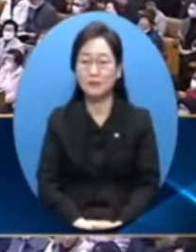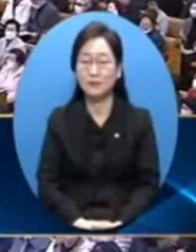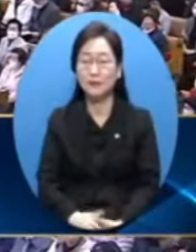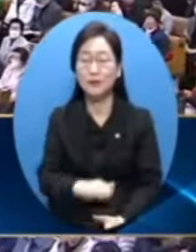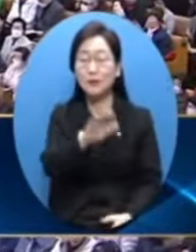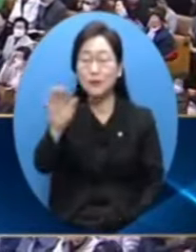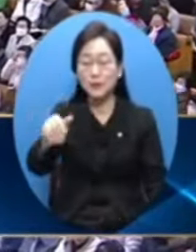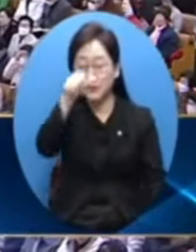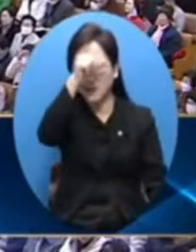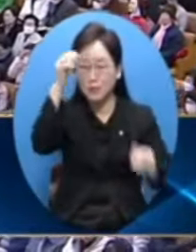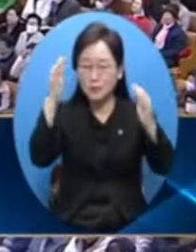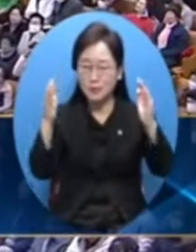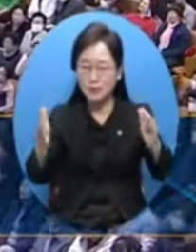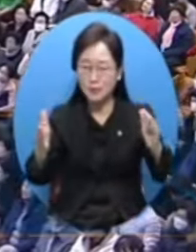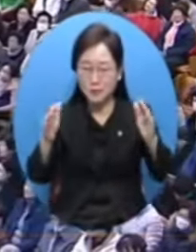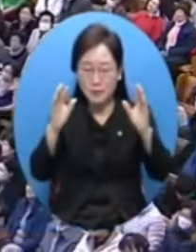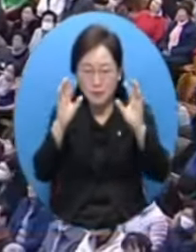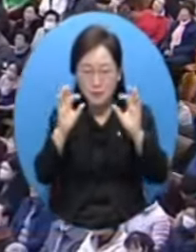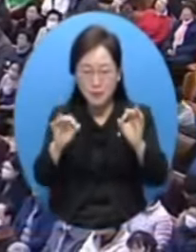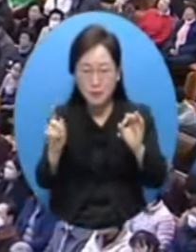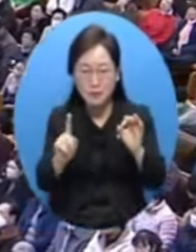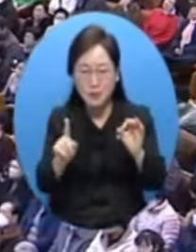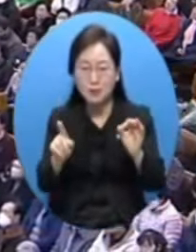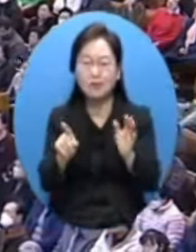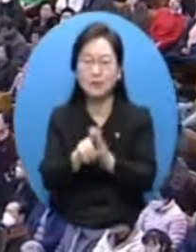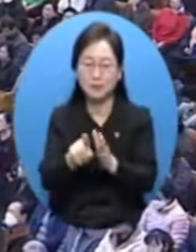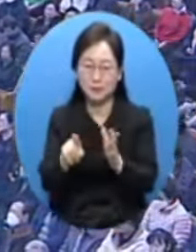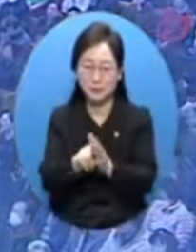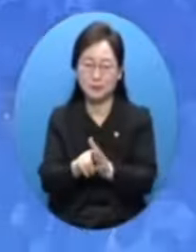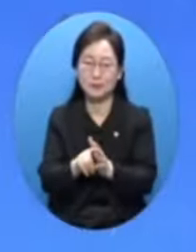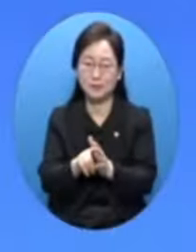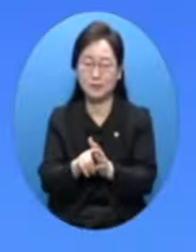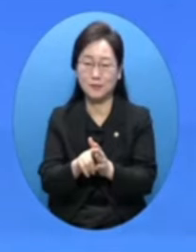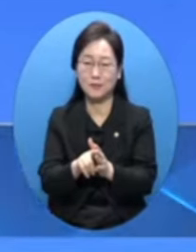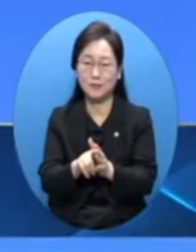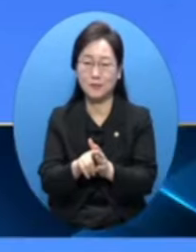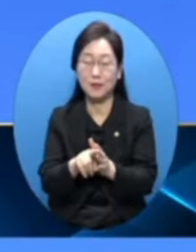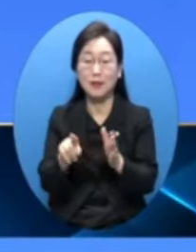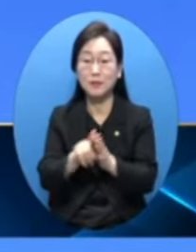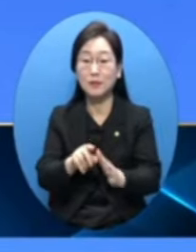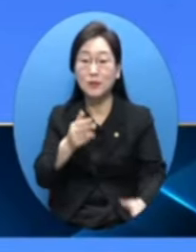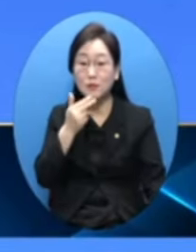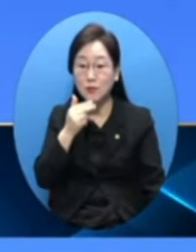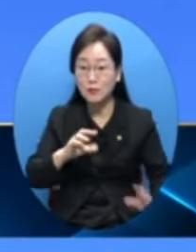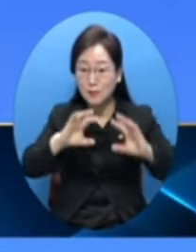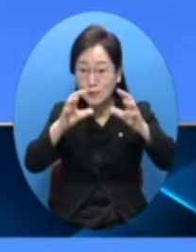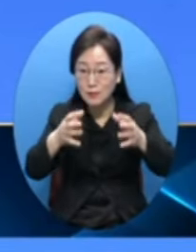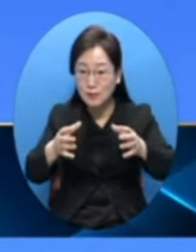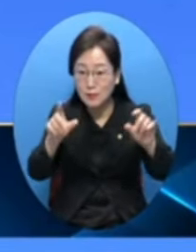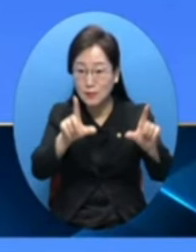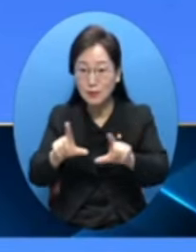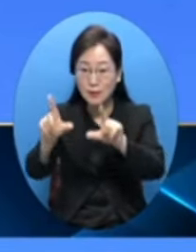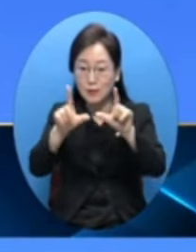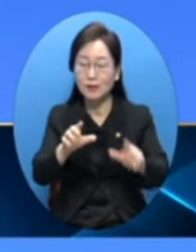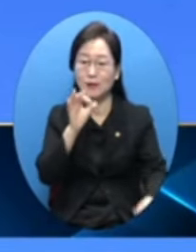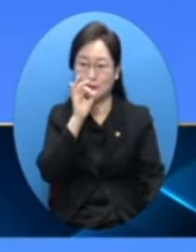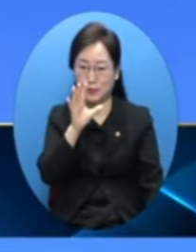우리들의 일생은 믿음의 일생입니다. 믿음 없이 이 세상을 살아갈 수가 없습니다.